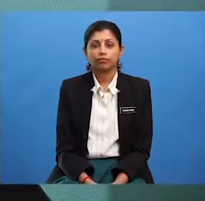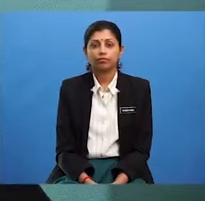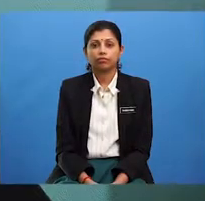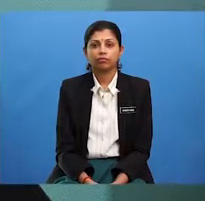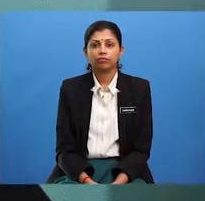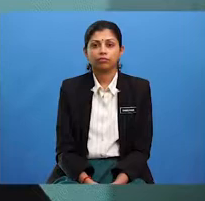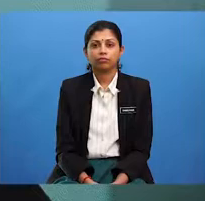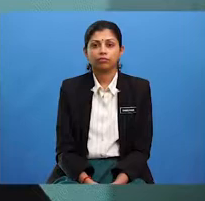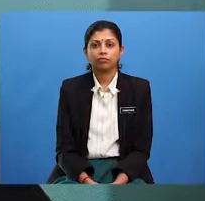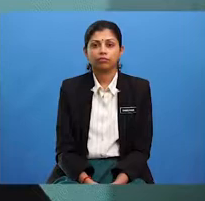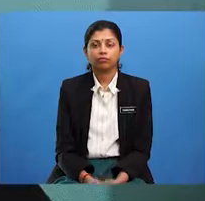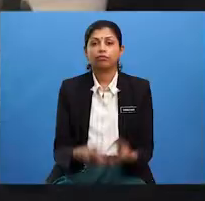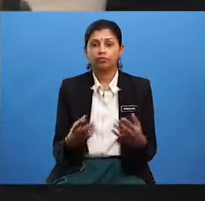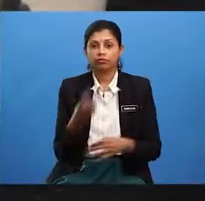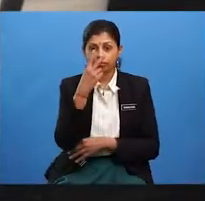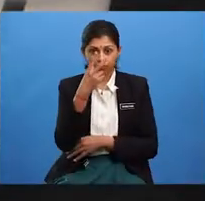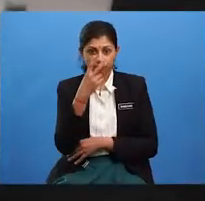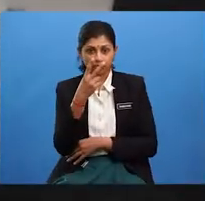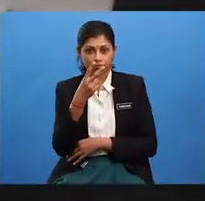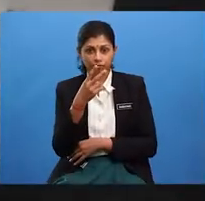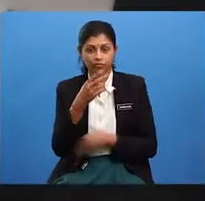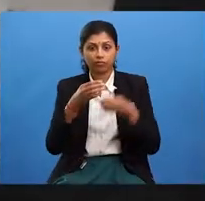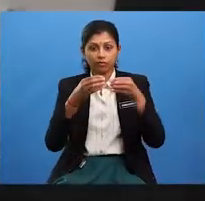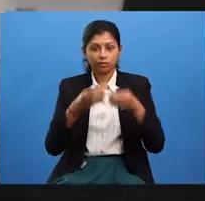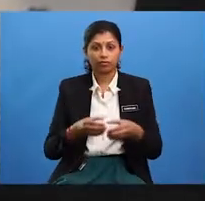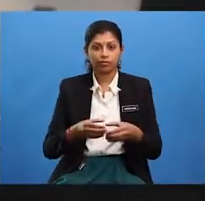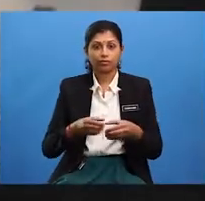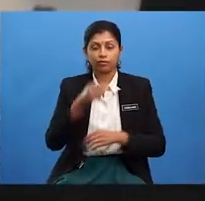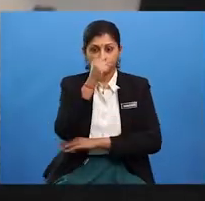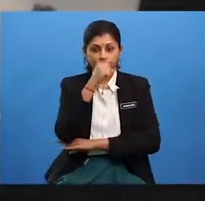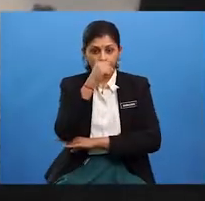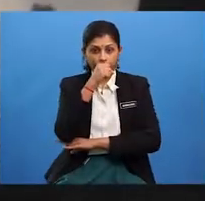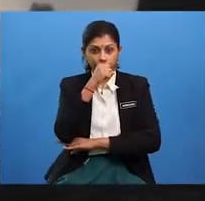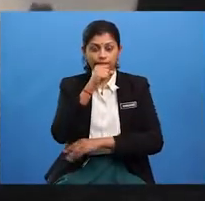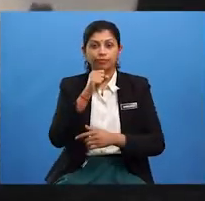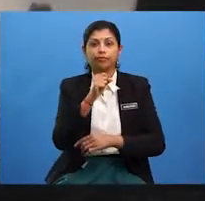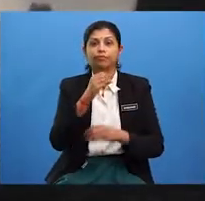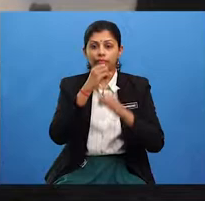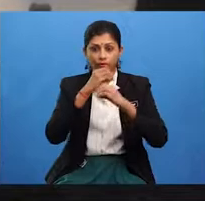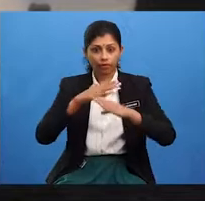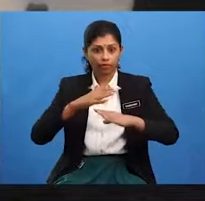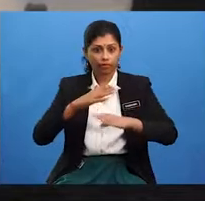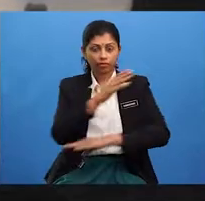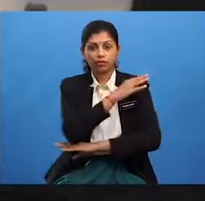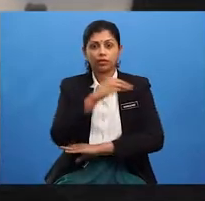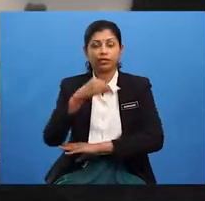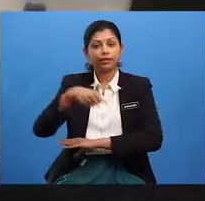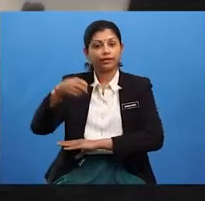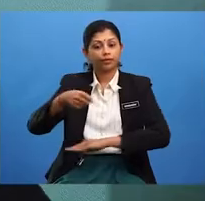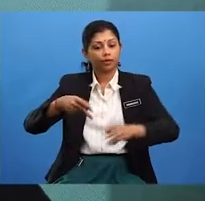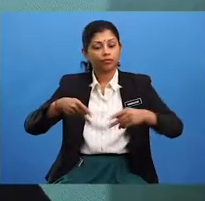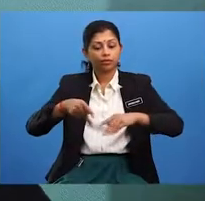Didapati bahawa batang aiskrim, belon dan beg